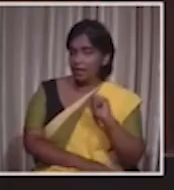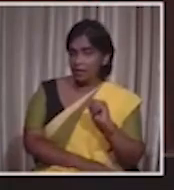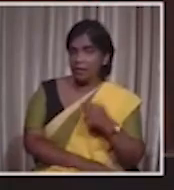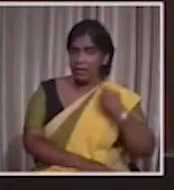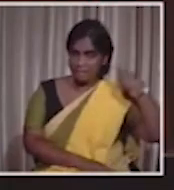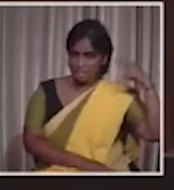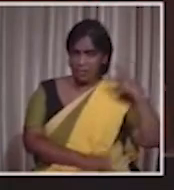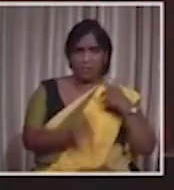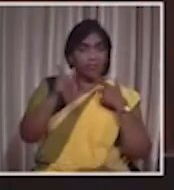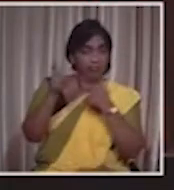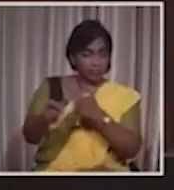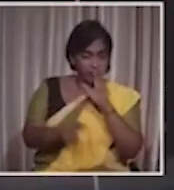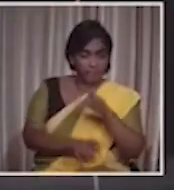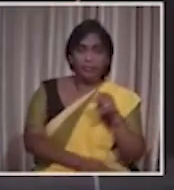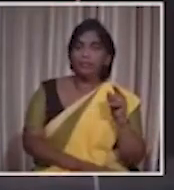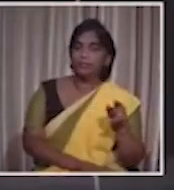පෙරේදා වෙඩි තැබීමේදී